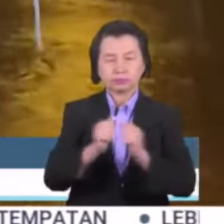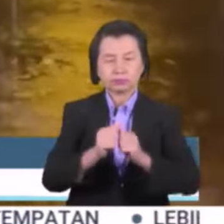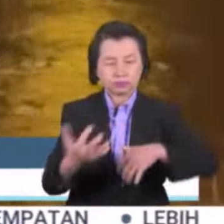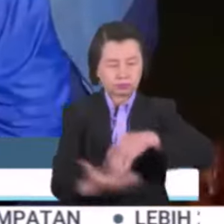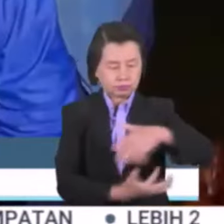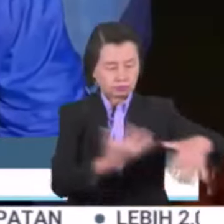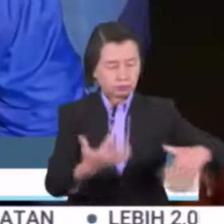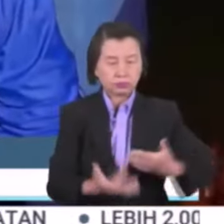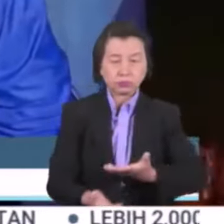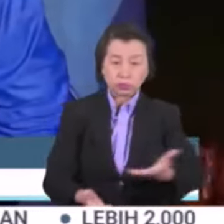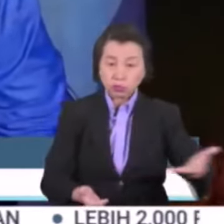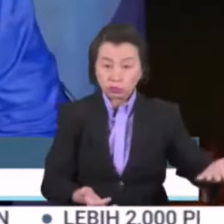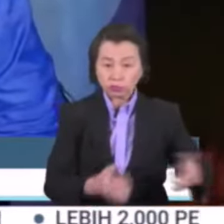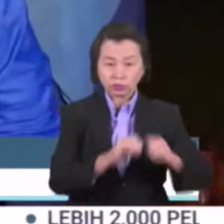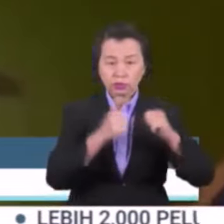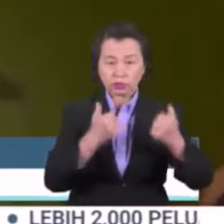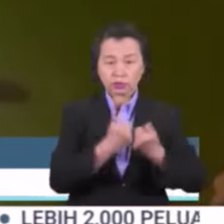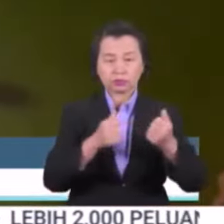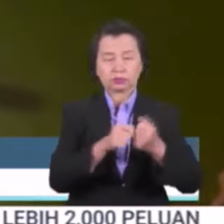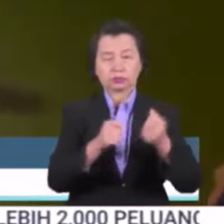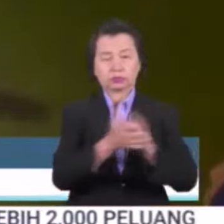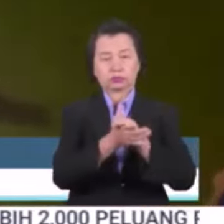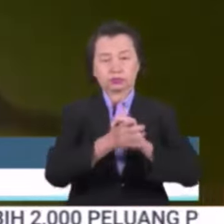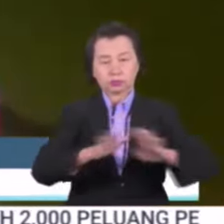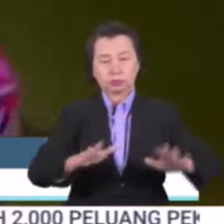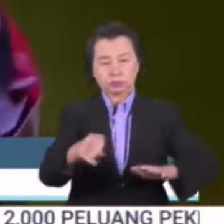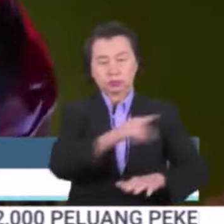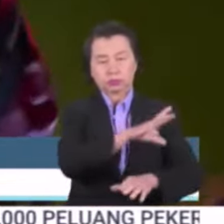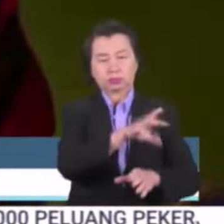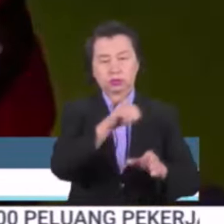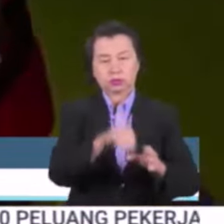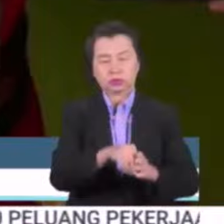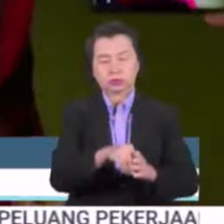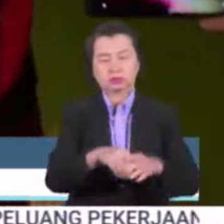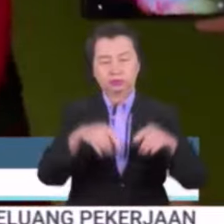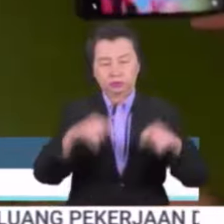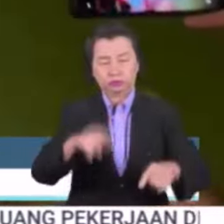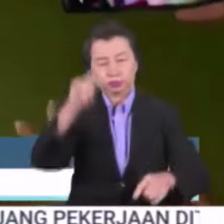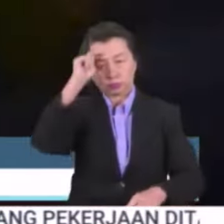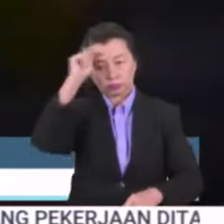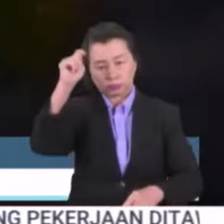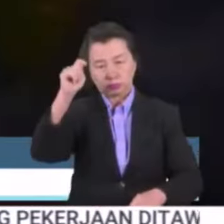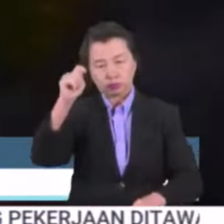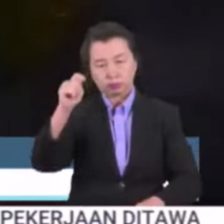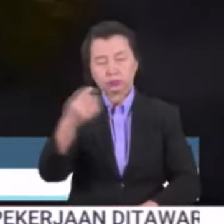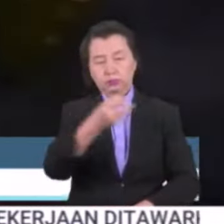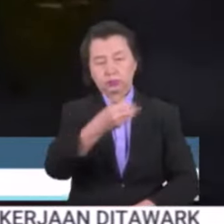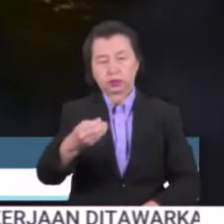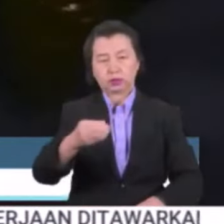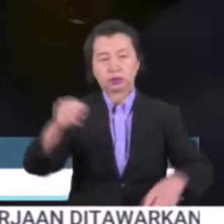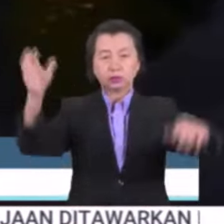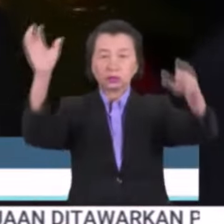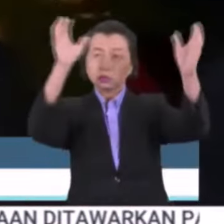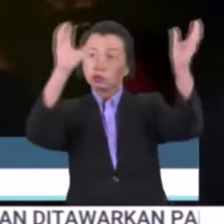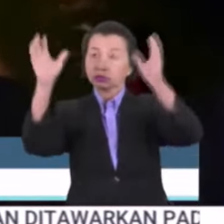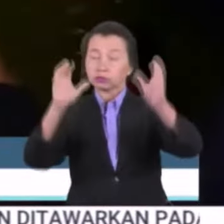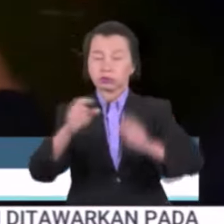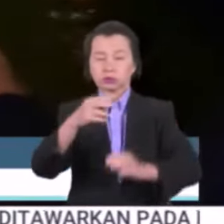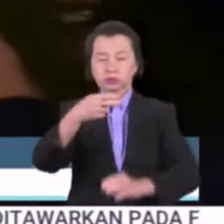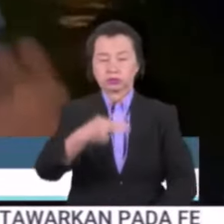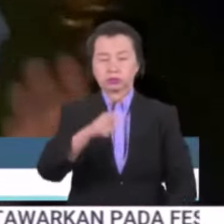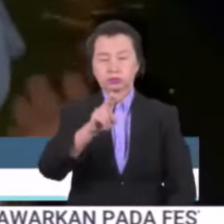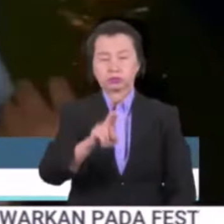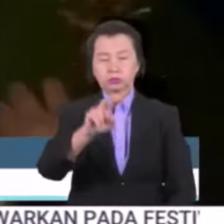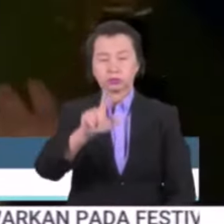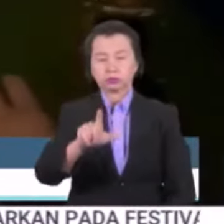kolaborasi semua agensi penyelamat yang terlibat di Terengganu ini. Dan cuaca di Hulu Terengganu